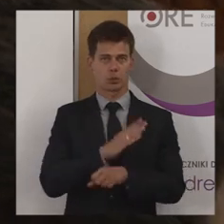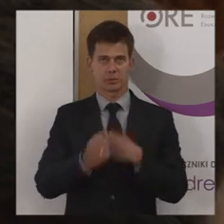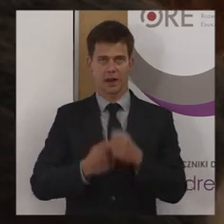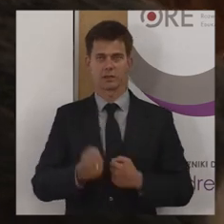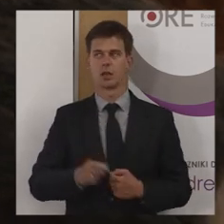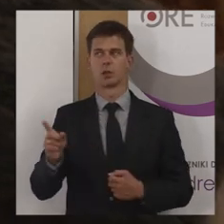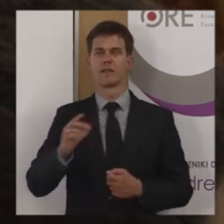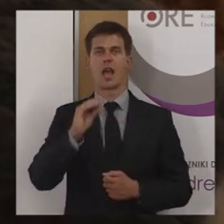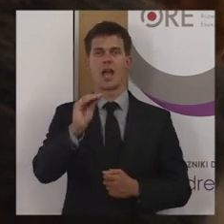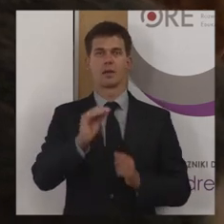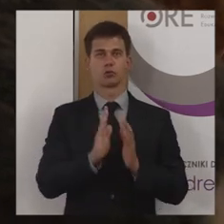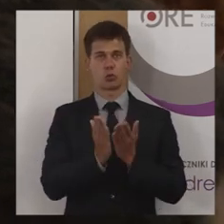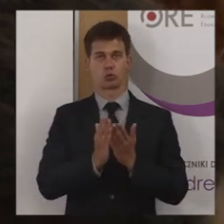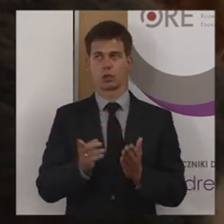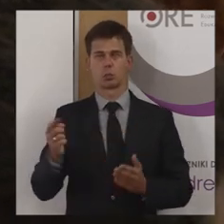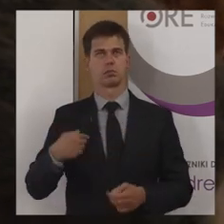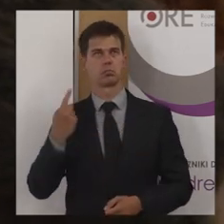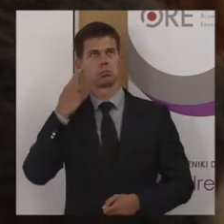kwestię e-podręcznika przyjęliśmy